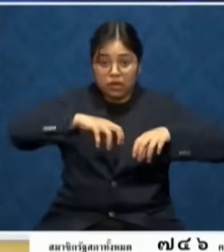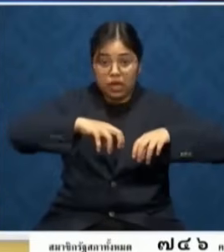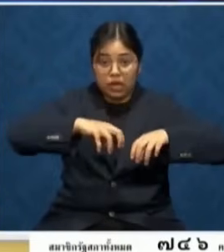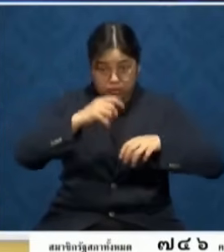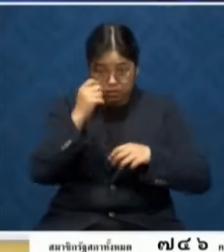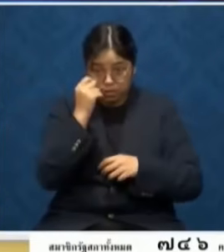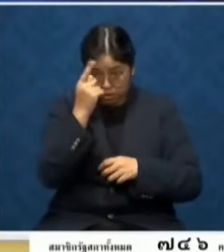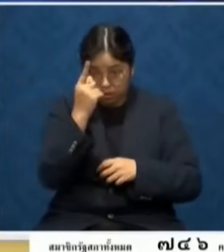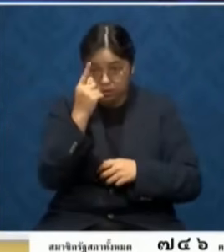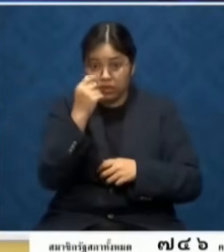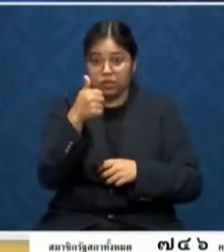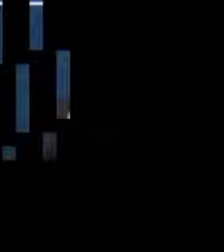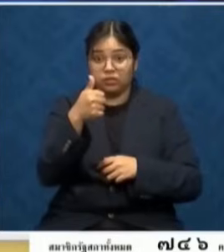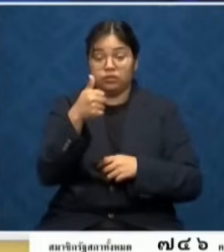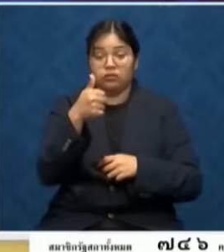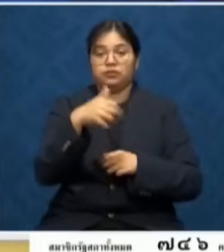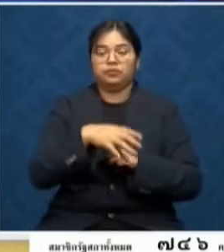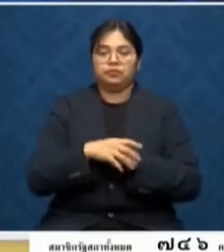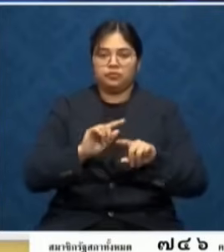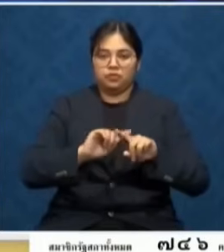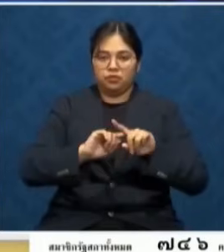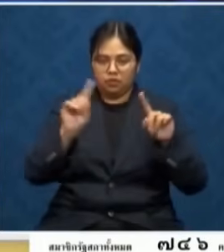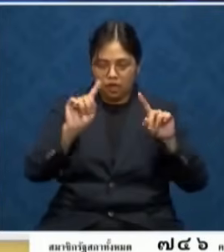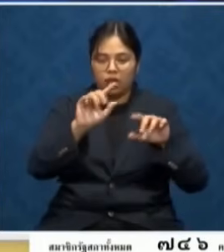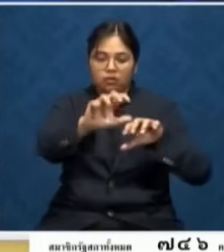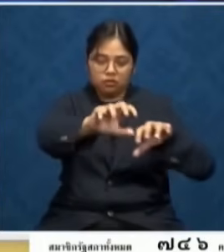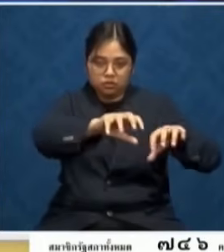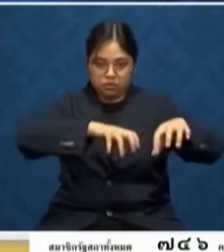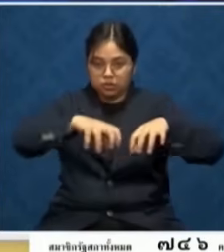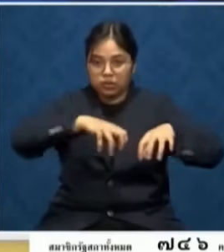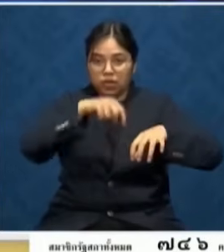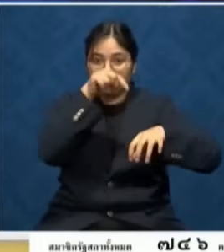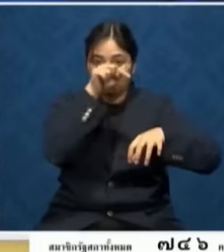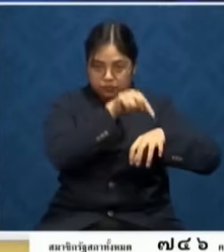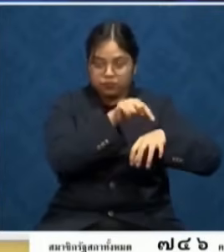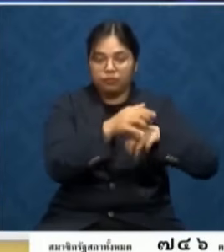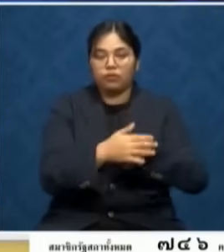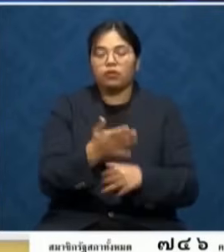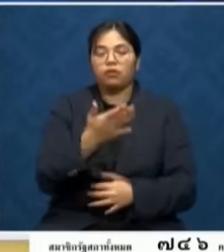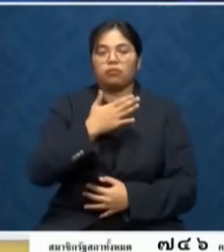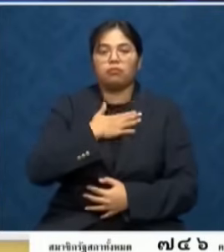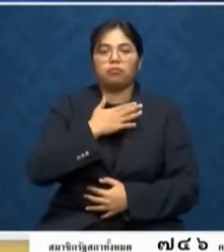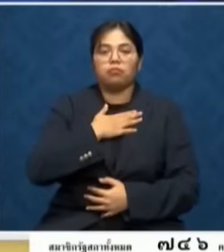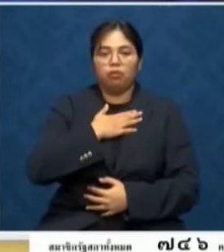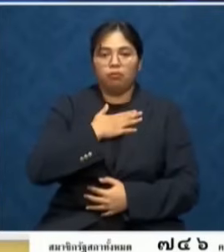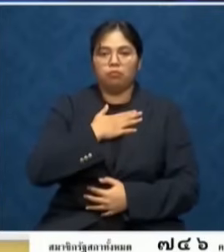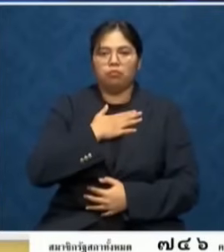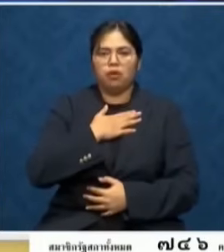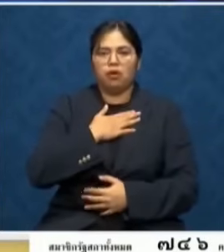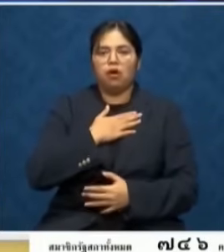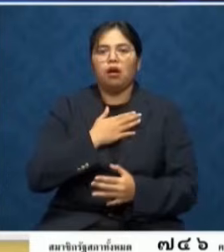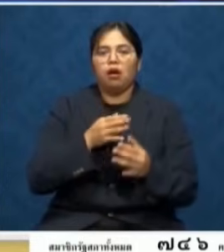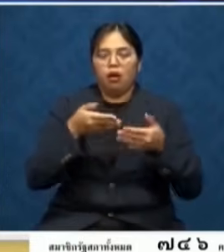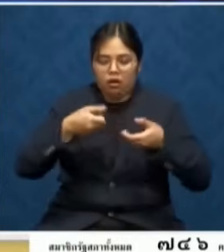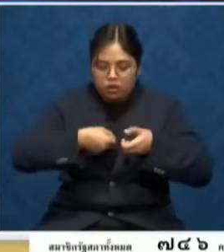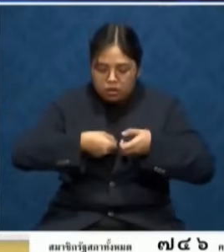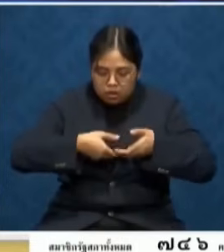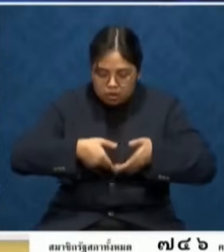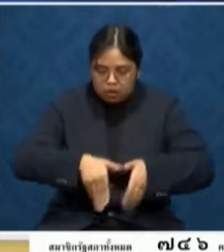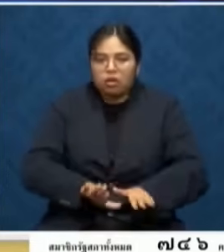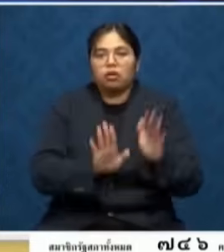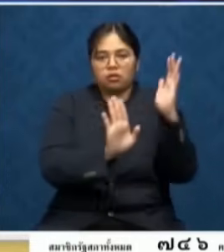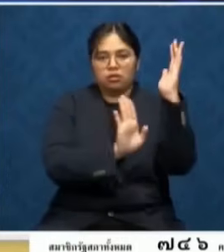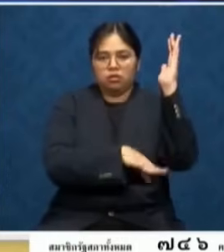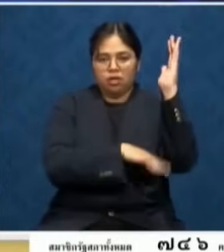จดีความจริงแล้วในช่วงที่มีการจัดการนั้นผมแม้จะเป็นคนภาคใต้ก็ตามแ